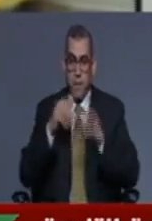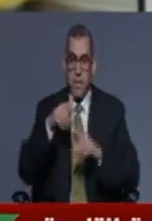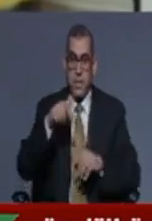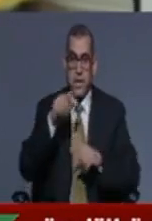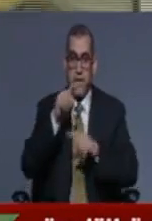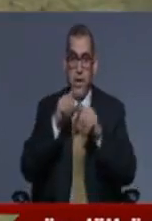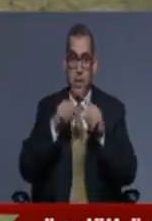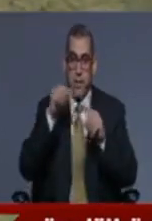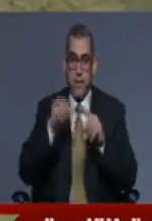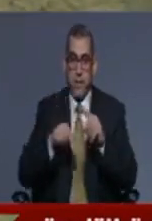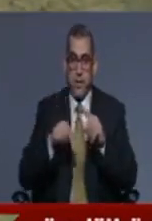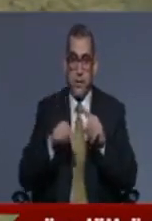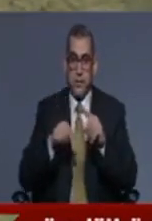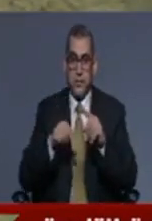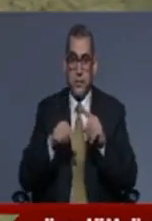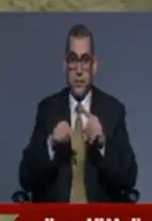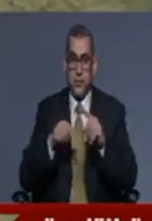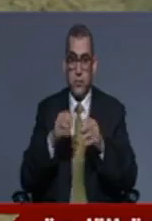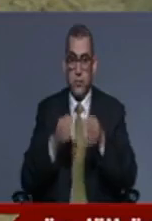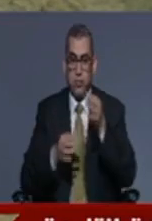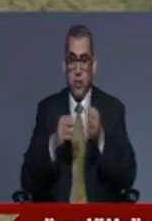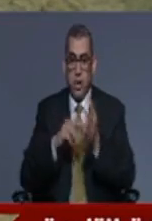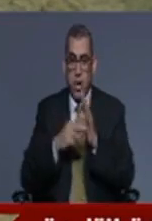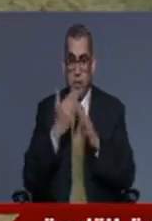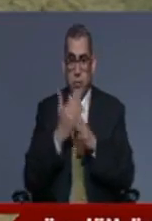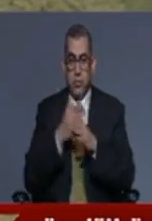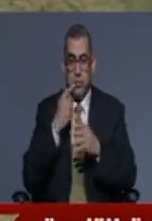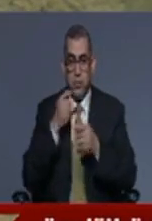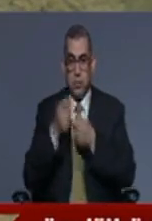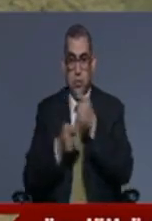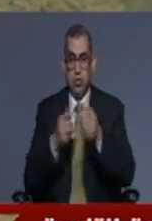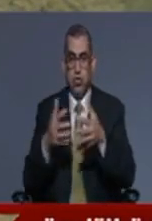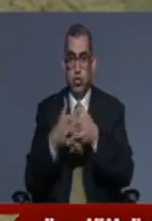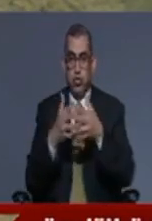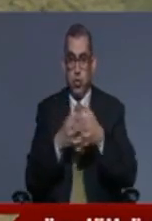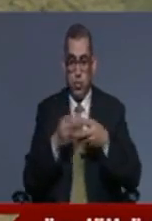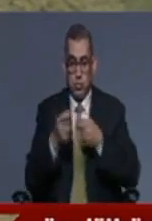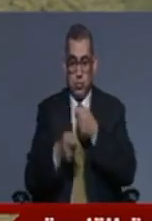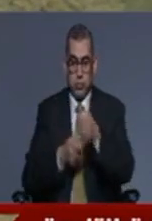من ميزانيات برامجنا يمولها الشركاء،